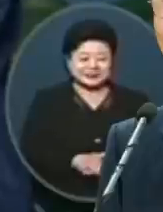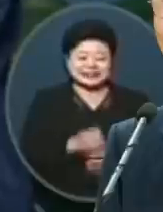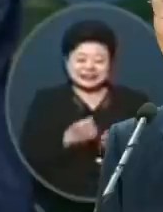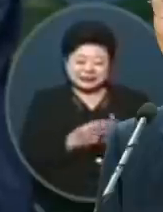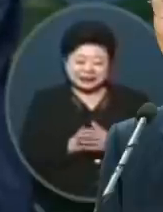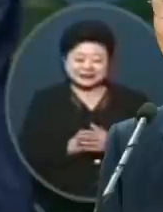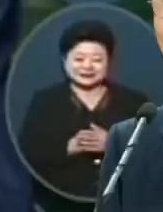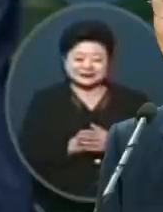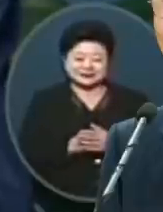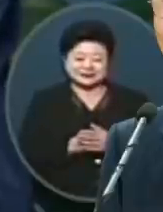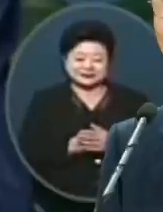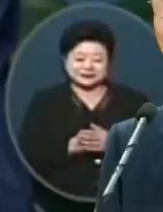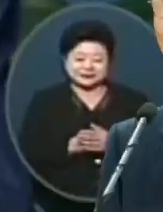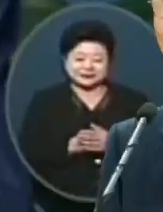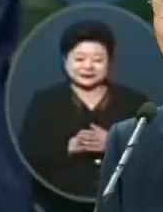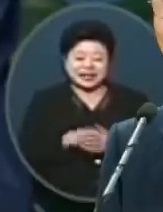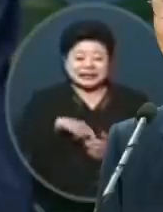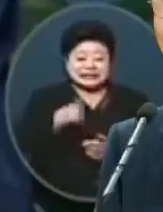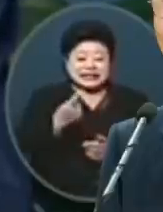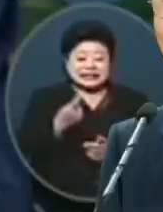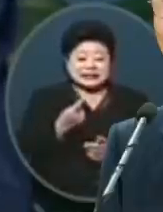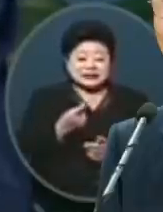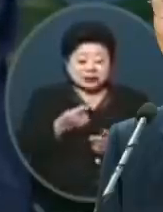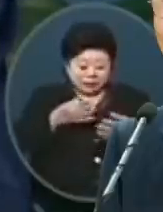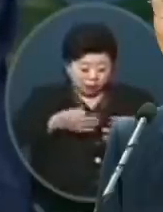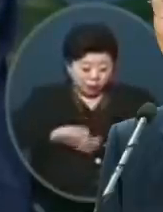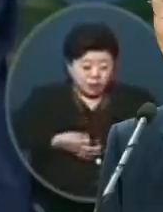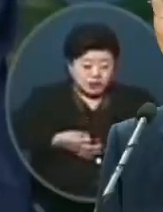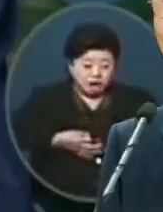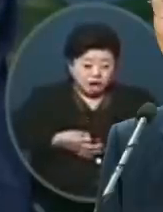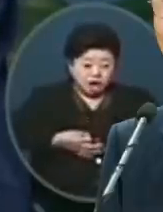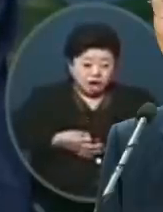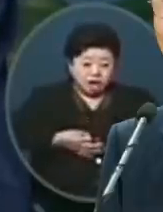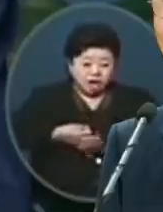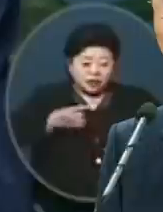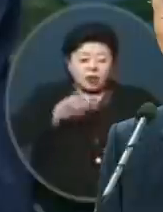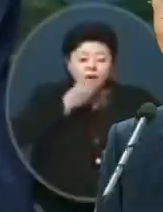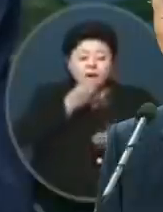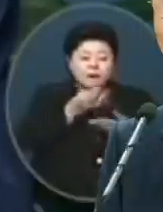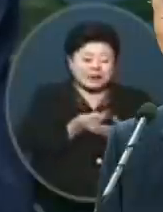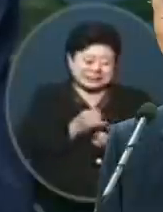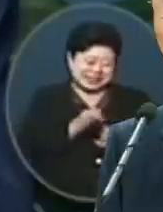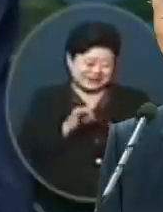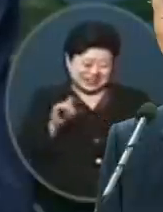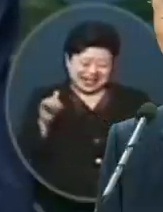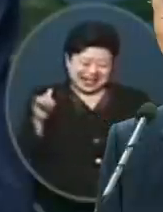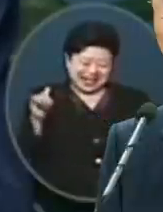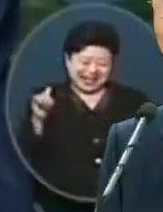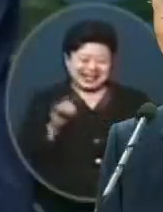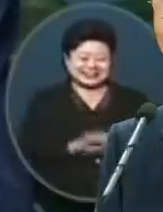그러므로 자기 스스로를 바라보면서 너 복받은 사람이다.